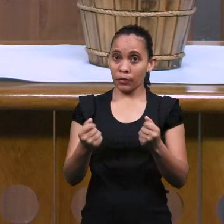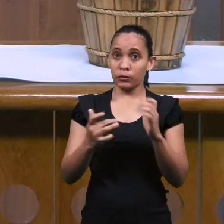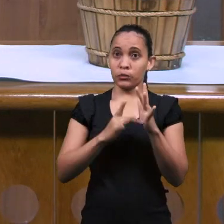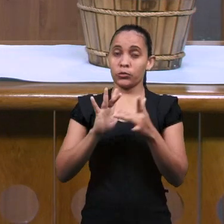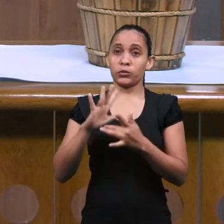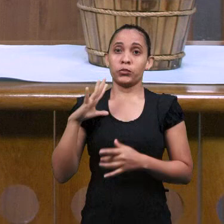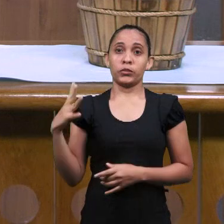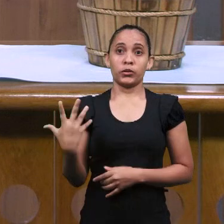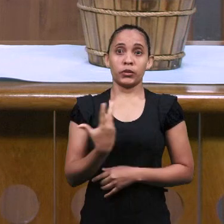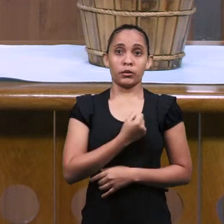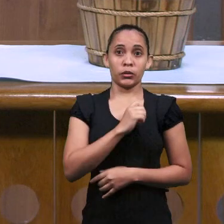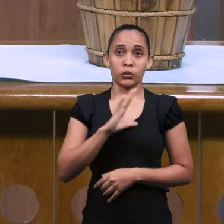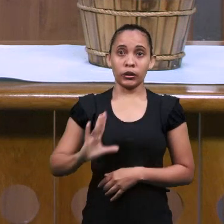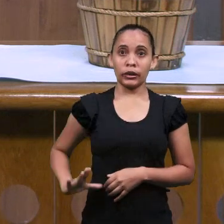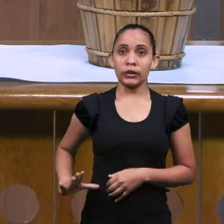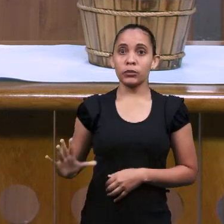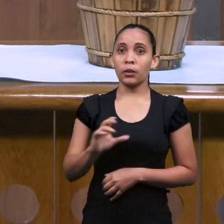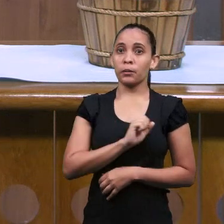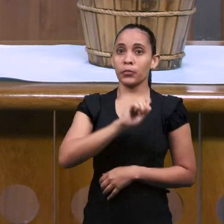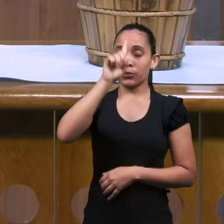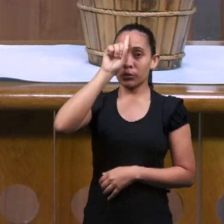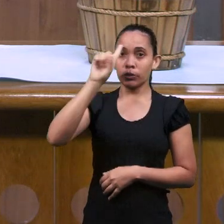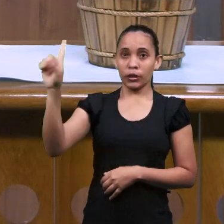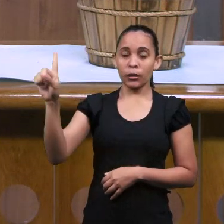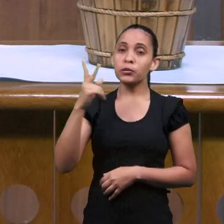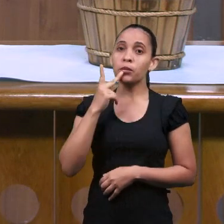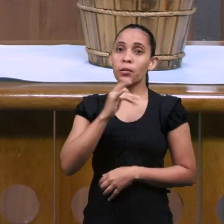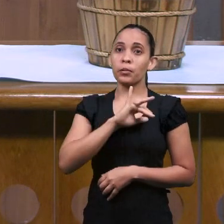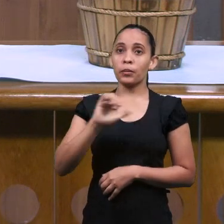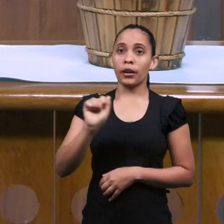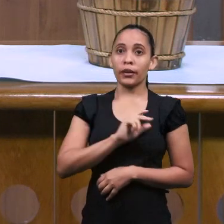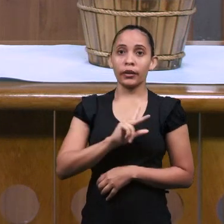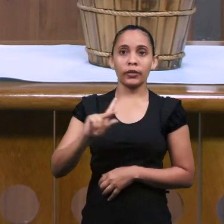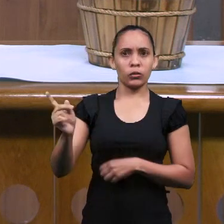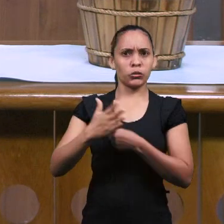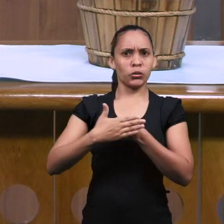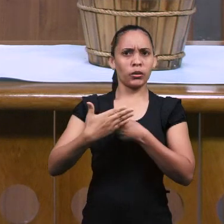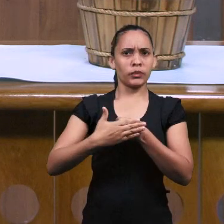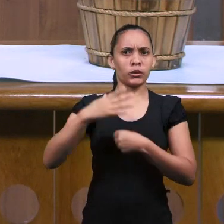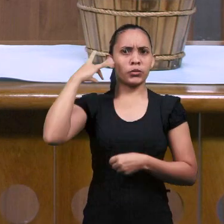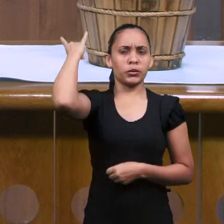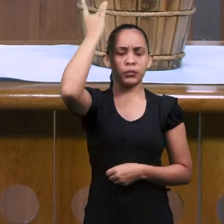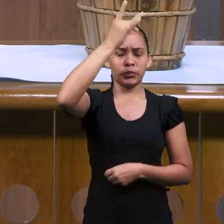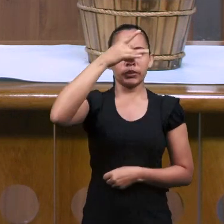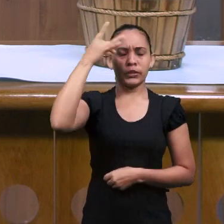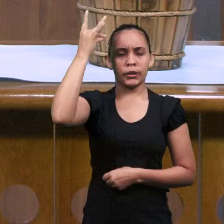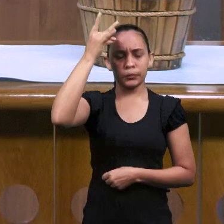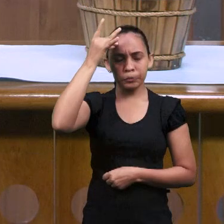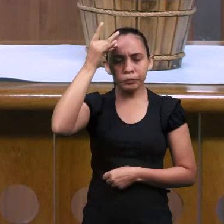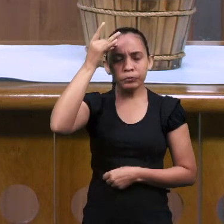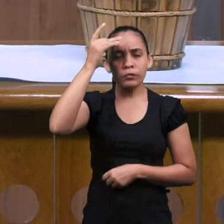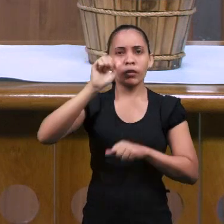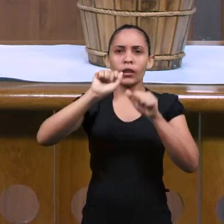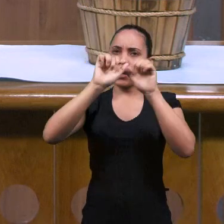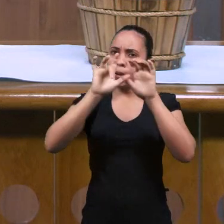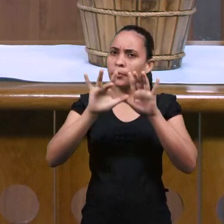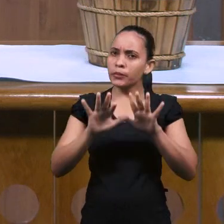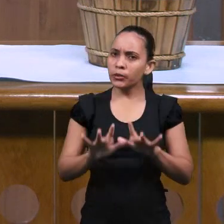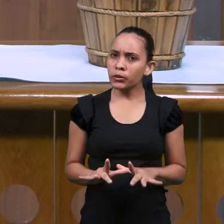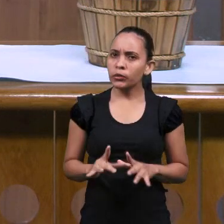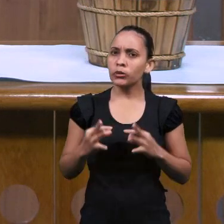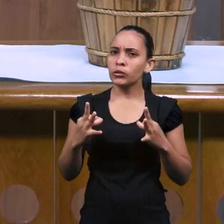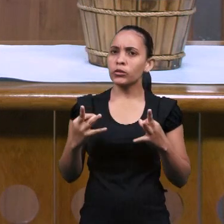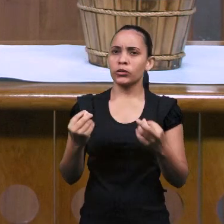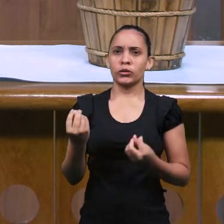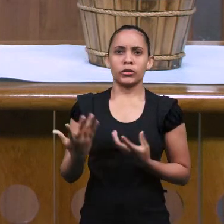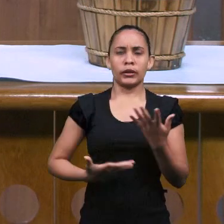Sauveur Jésus-Christ, amour de Dieu, notre Père éternel, les douces et éternelles consolations du Saint-Esprit reposent sur vous, frères,